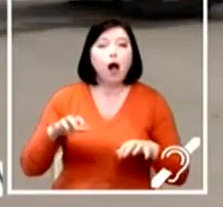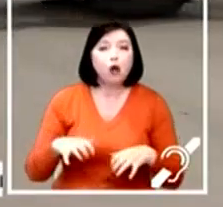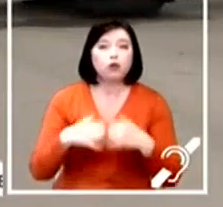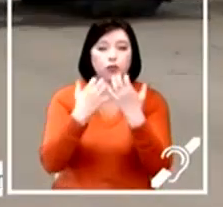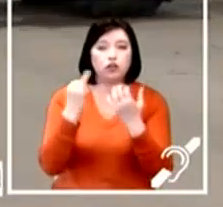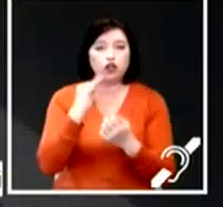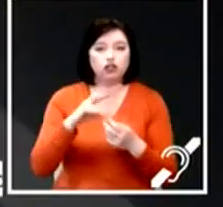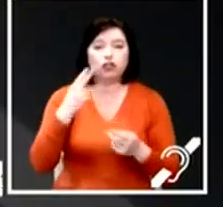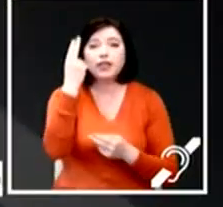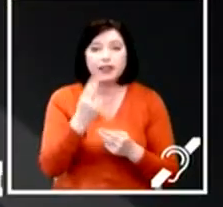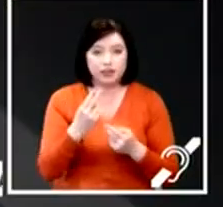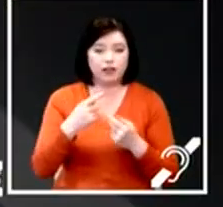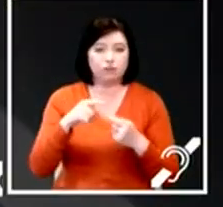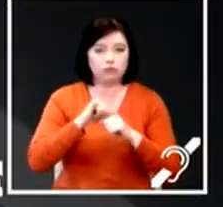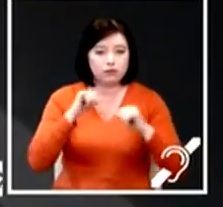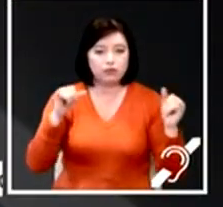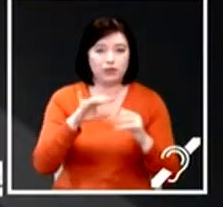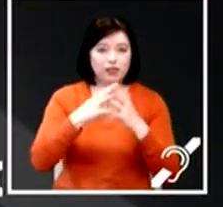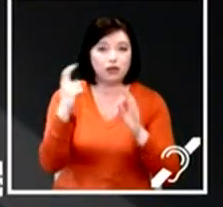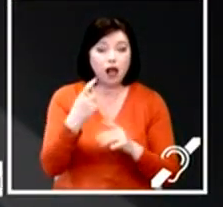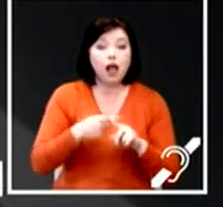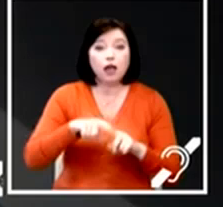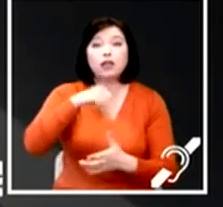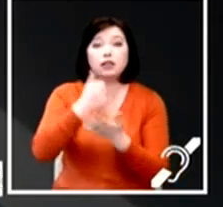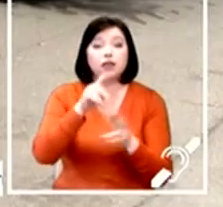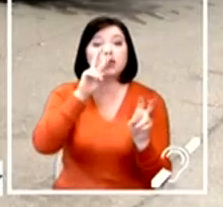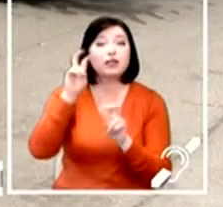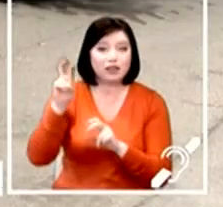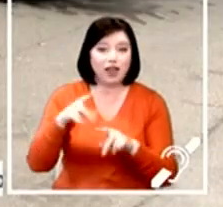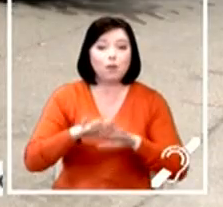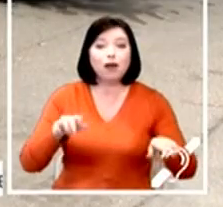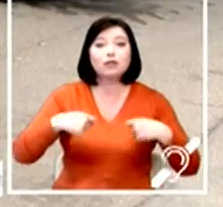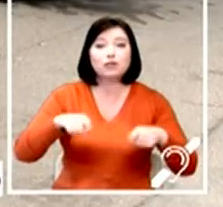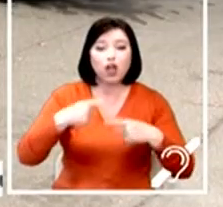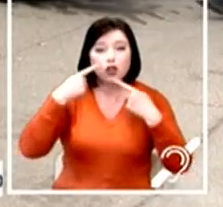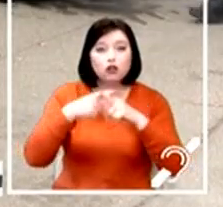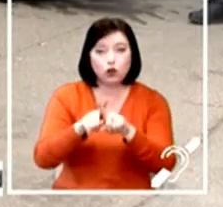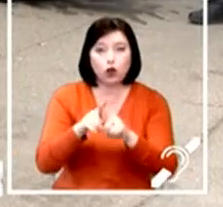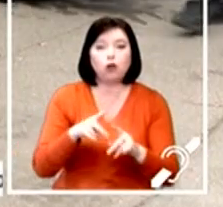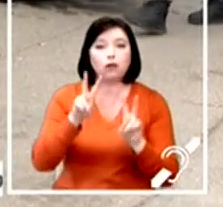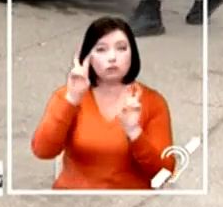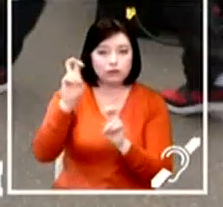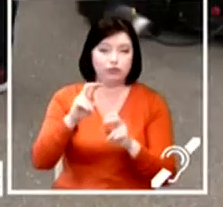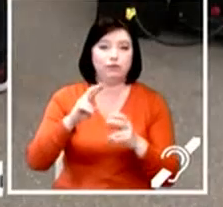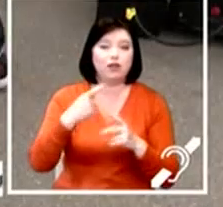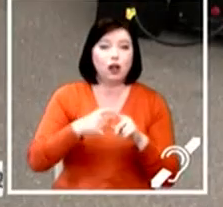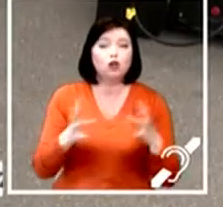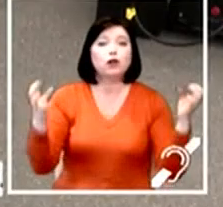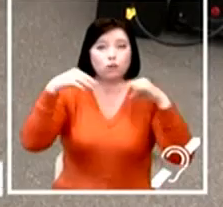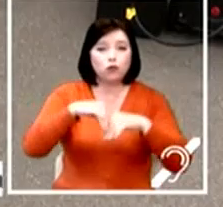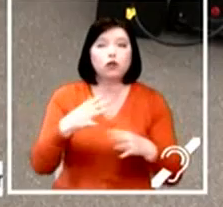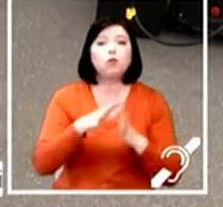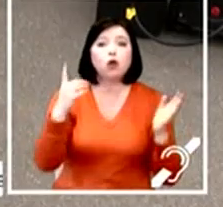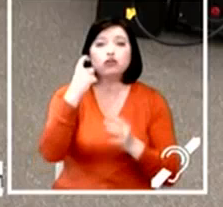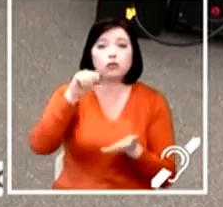Automatizarea și digitalizarea în agricultură sunt temele prioritare ale unui târg de tehnologii în domeniu care reunește peste 100